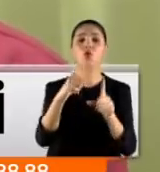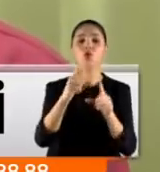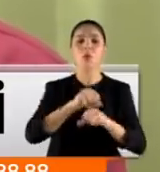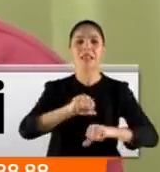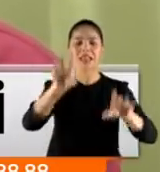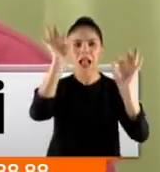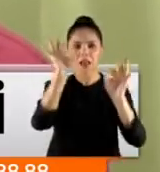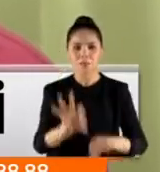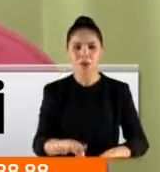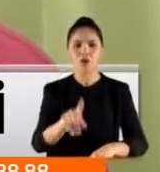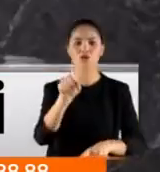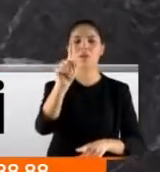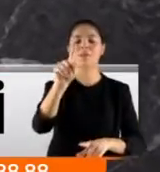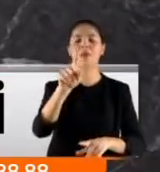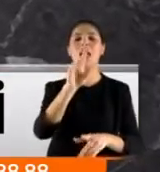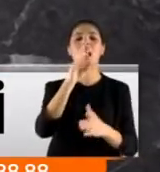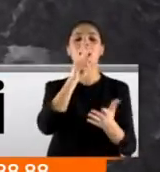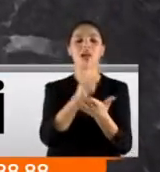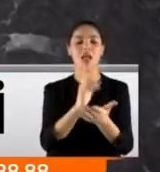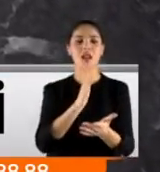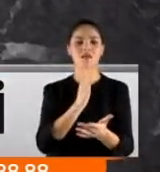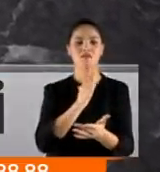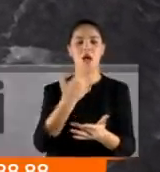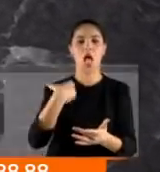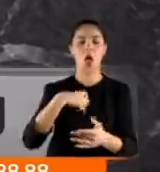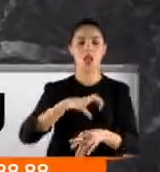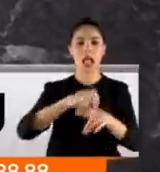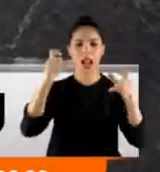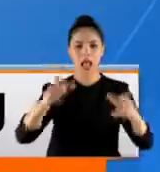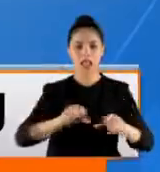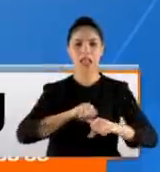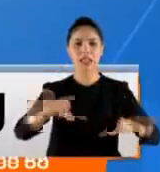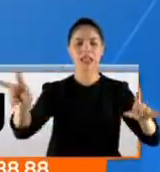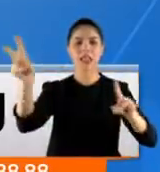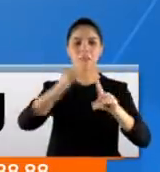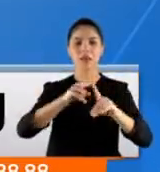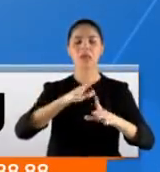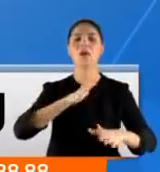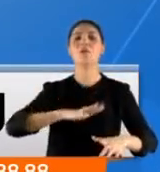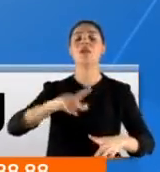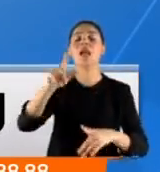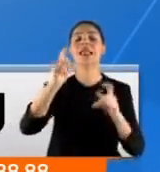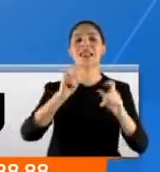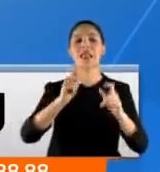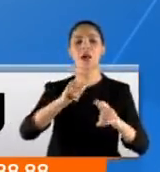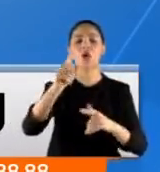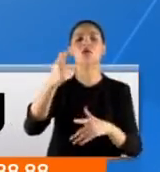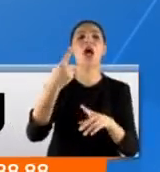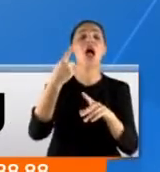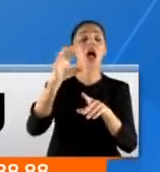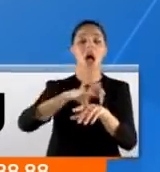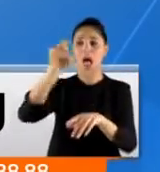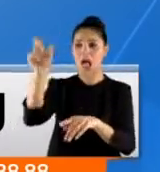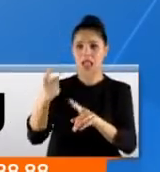salgının başlarında yayınlanan bir genelgeyle düzenlenmişti. Özel hastaneleri de sisteme dahil eden Sosyal Güvenlik Kurumu, hasta pozitif